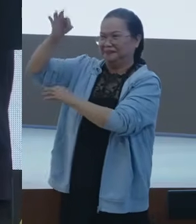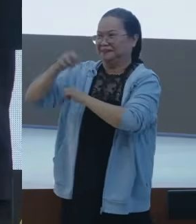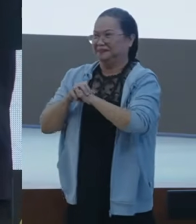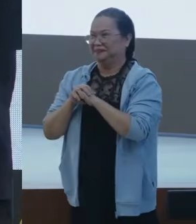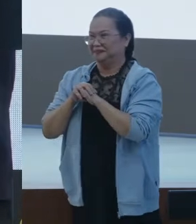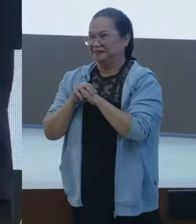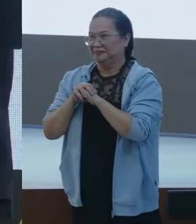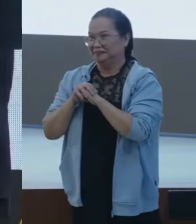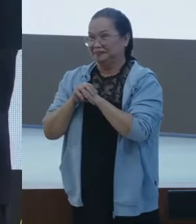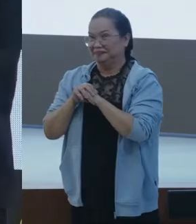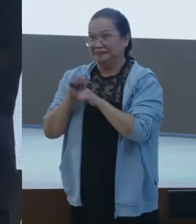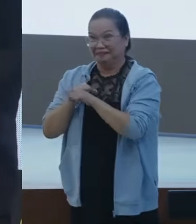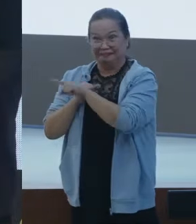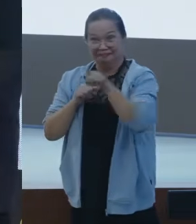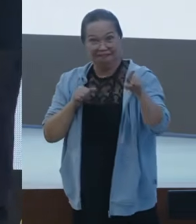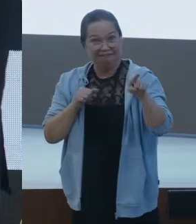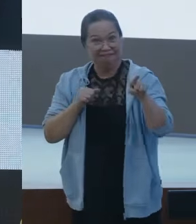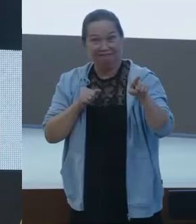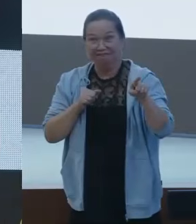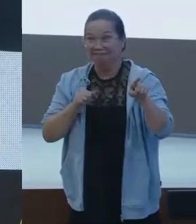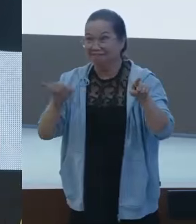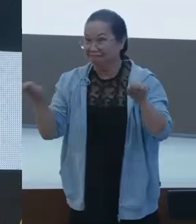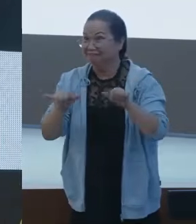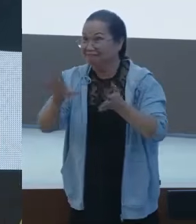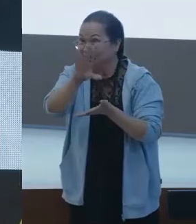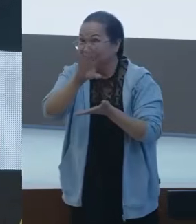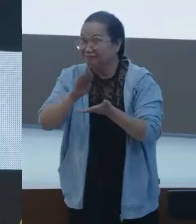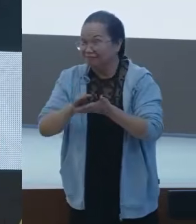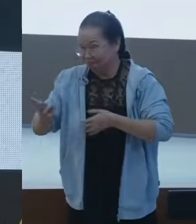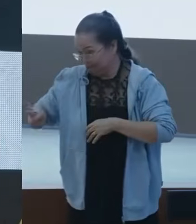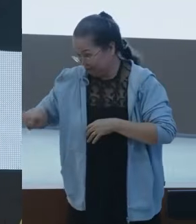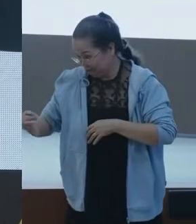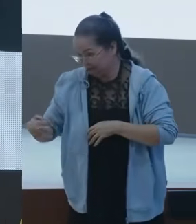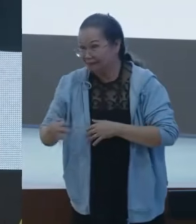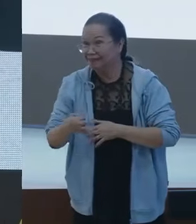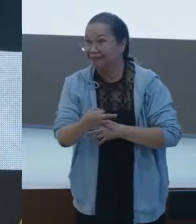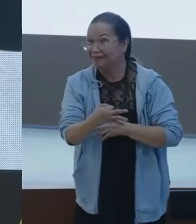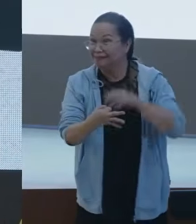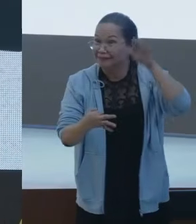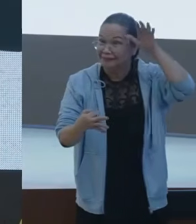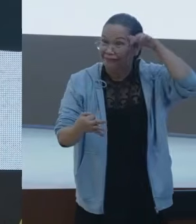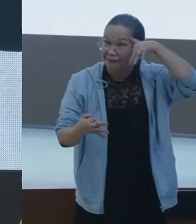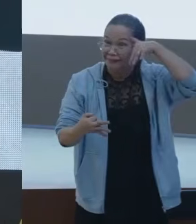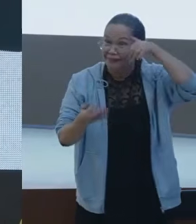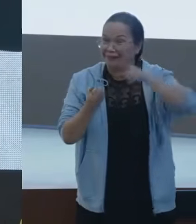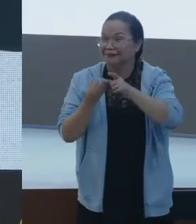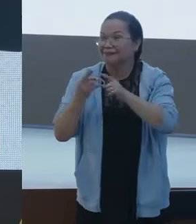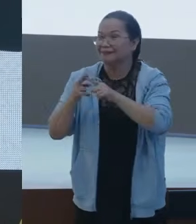kayo ba ay si Jonah o si Titus?